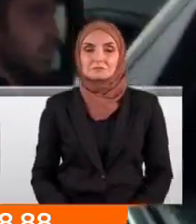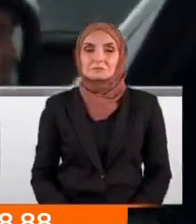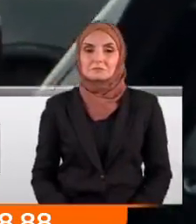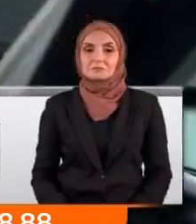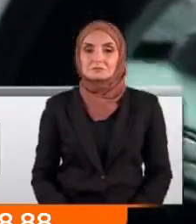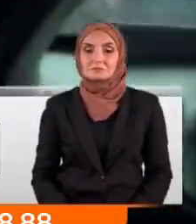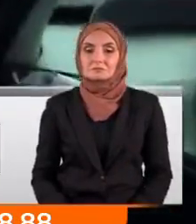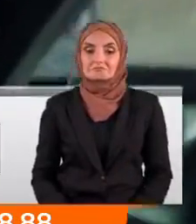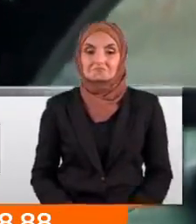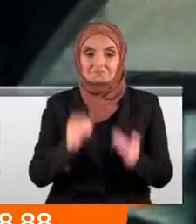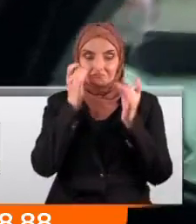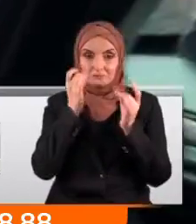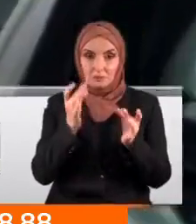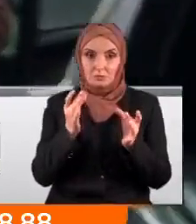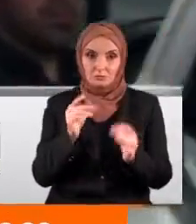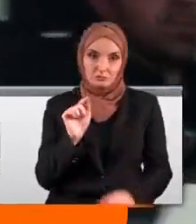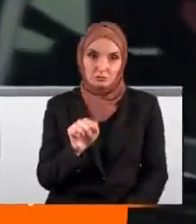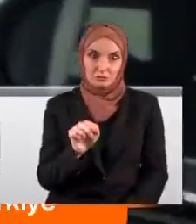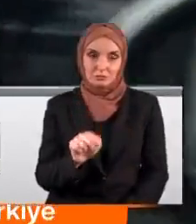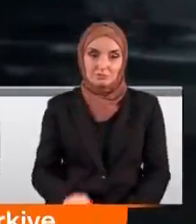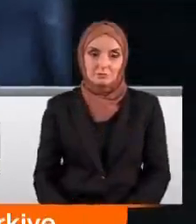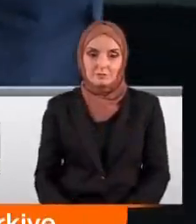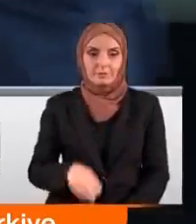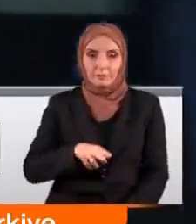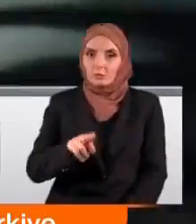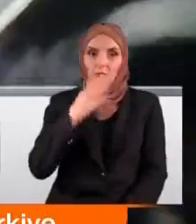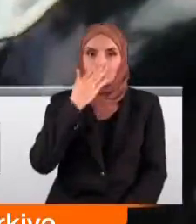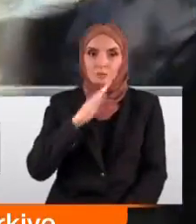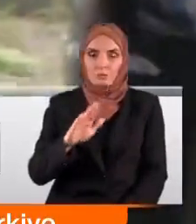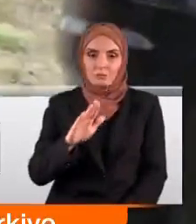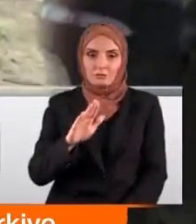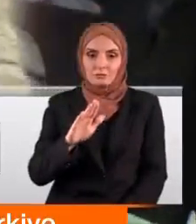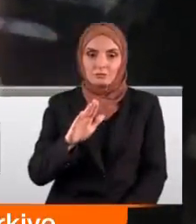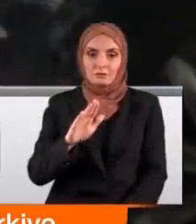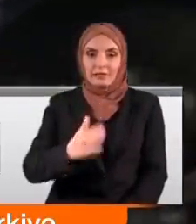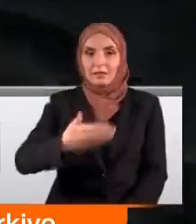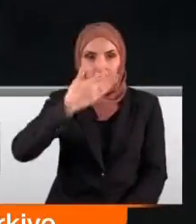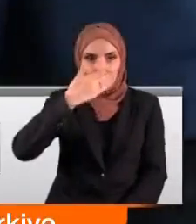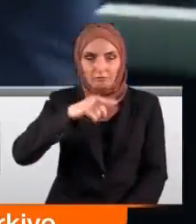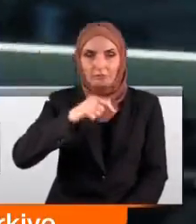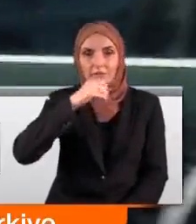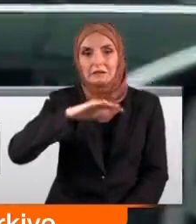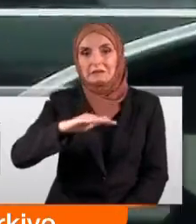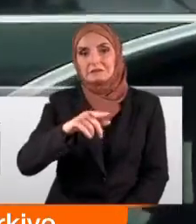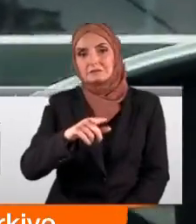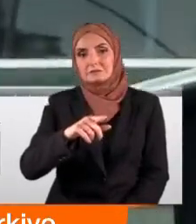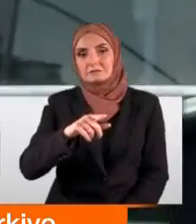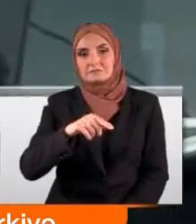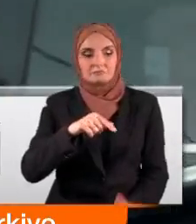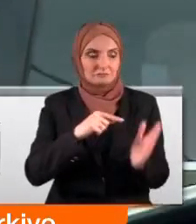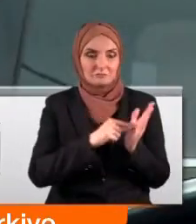Ve işte görüntü tam da bu. Yol yok ve ucu deniz. Yani bizi